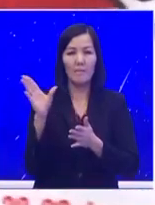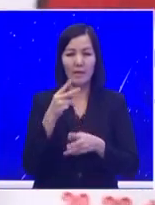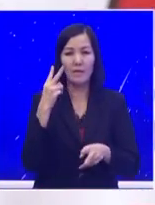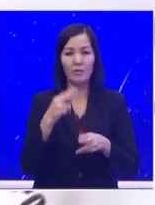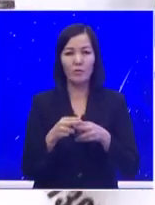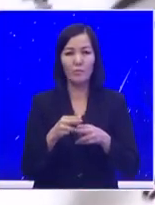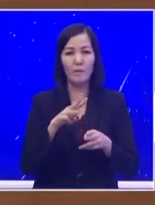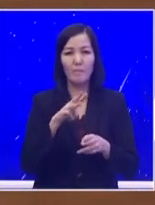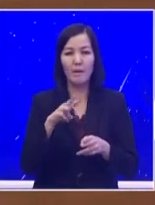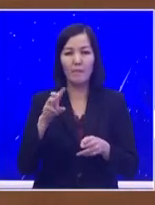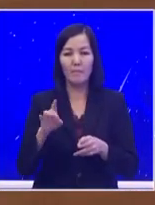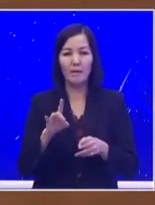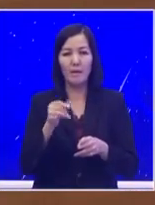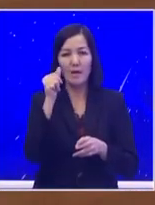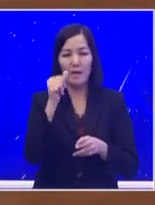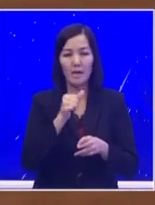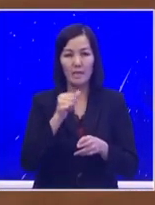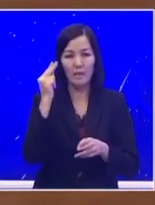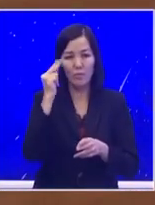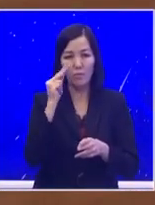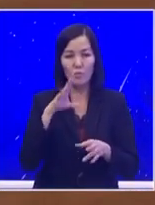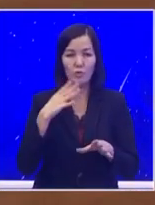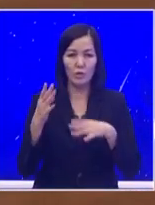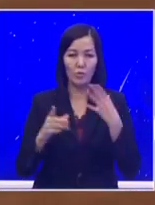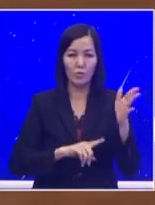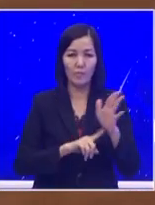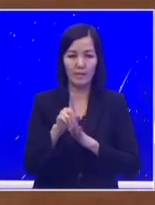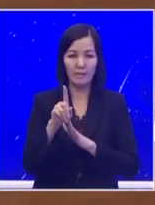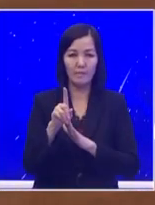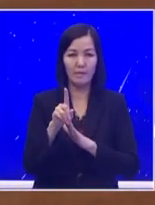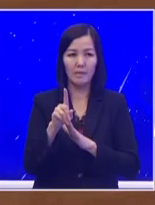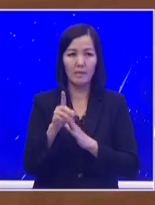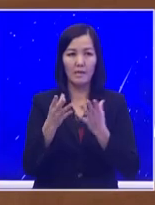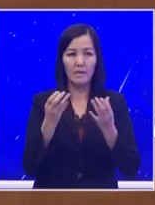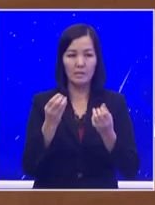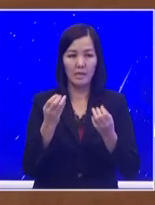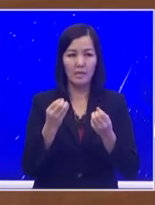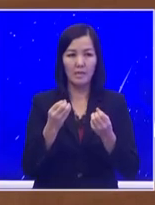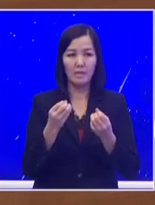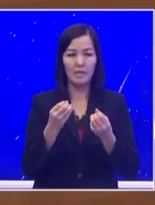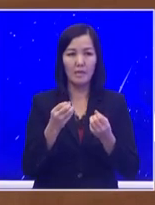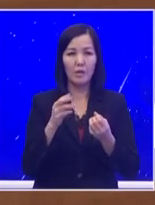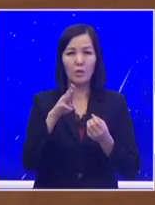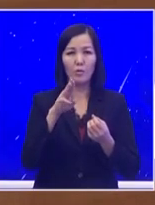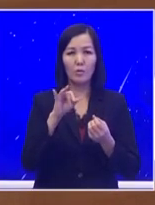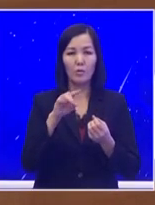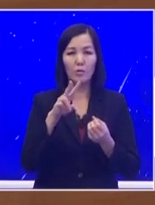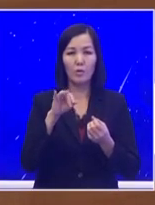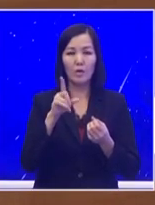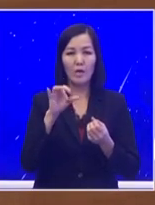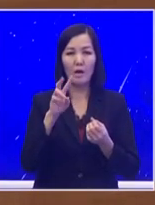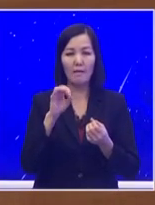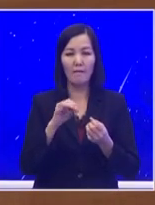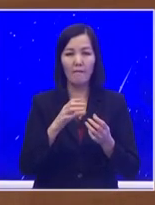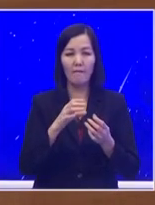атсақ, мамыр айында оқу-жаттығу жиыны бастаймыз. Және де Дәулет Тұлхан